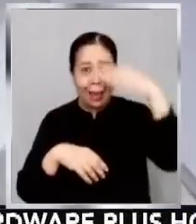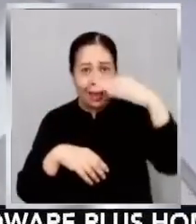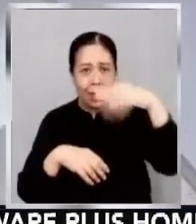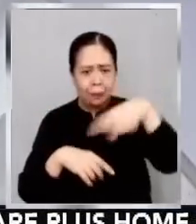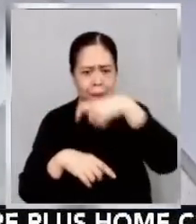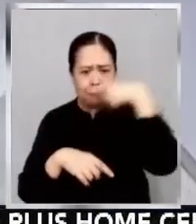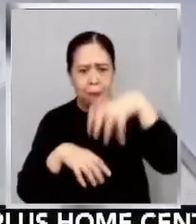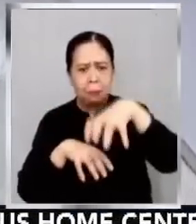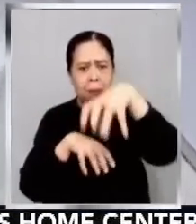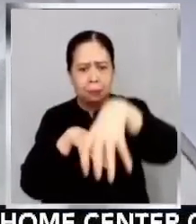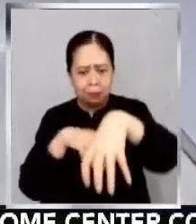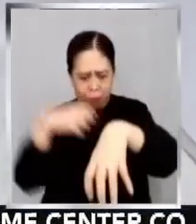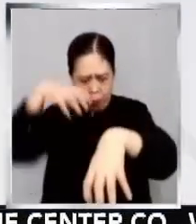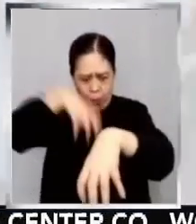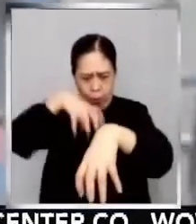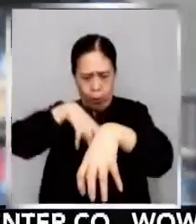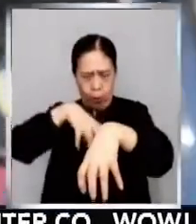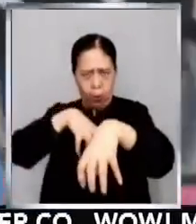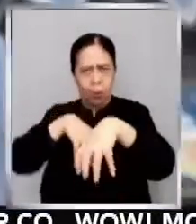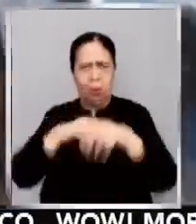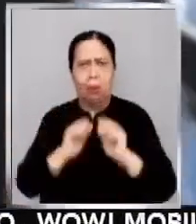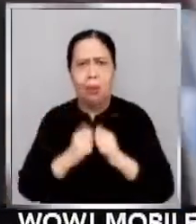daan. Paano nangyari ito?